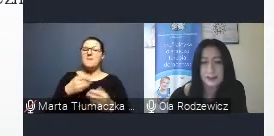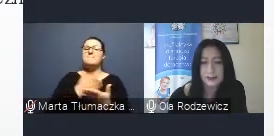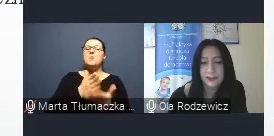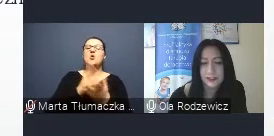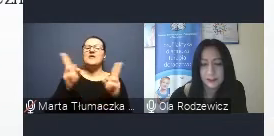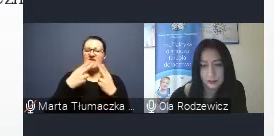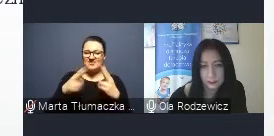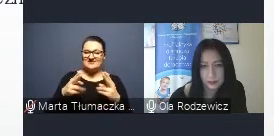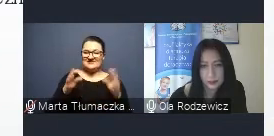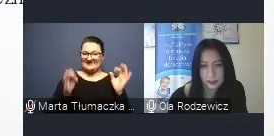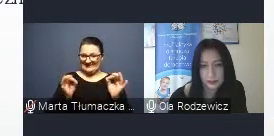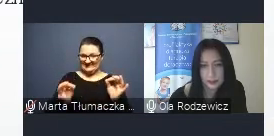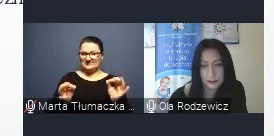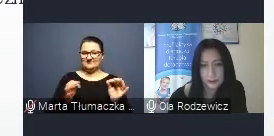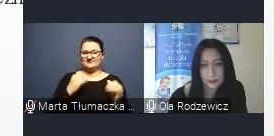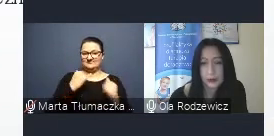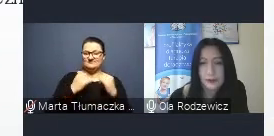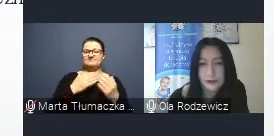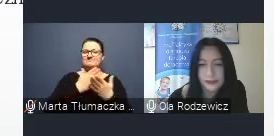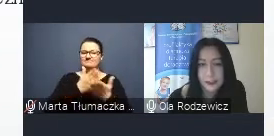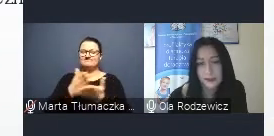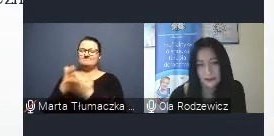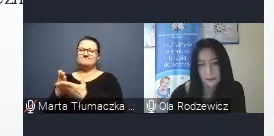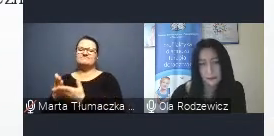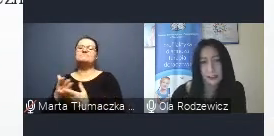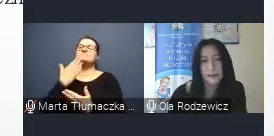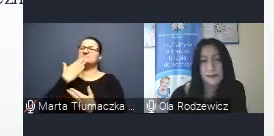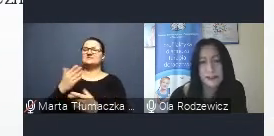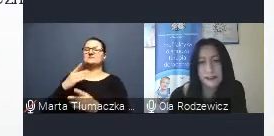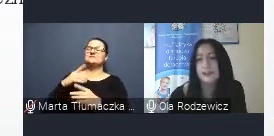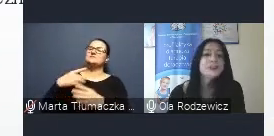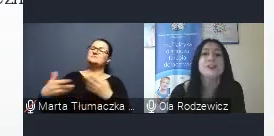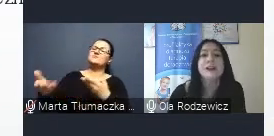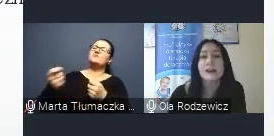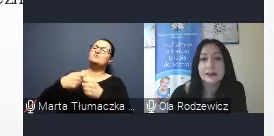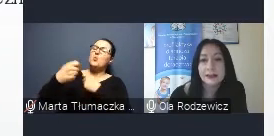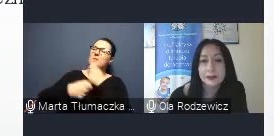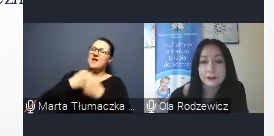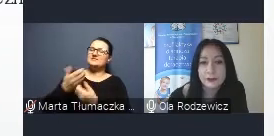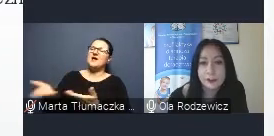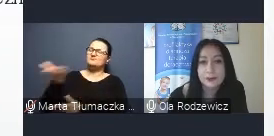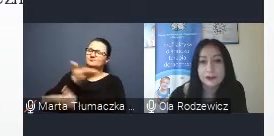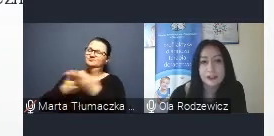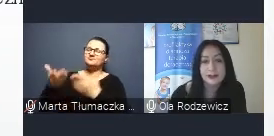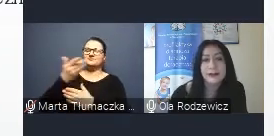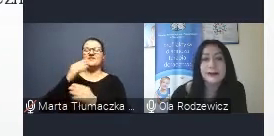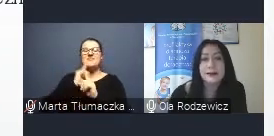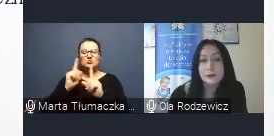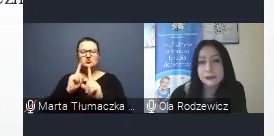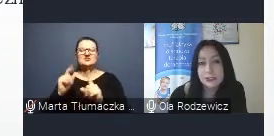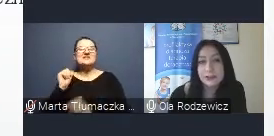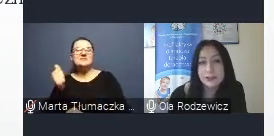poprzez zintegrowane działania nauczycieli i specjalistów. Rozmawiajmy ze sobą jako specjaliści, jako